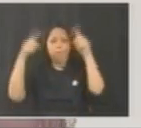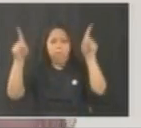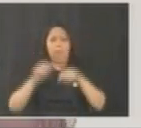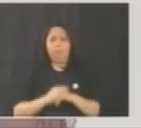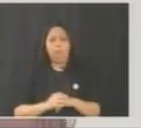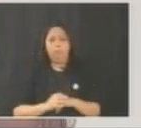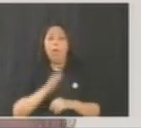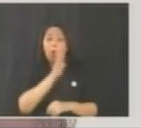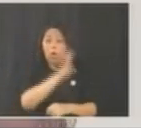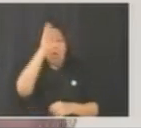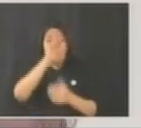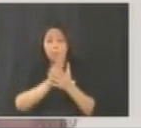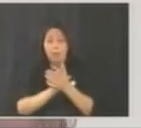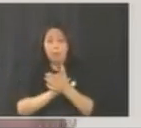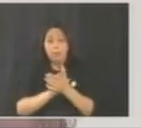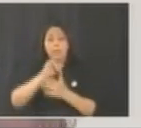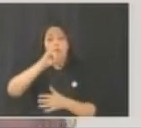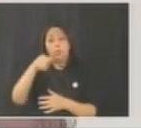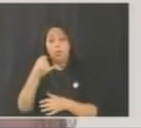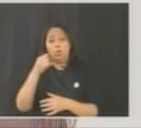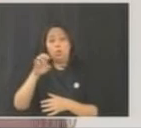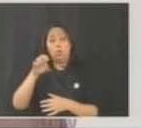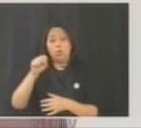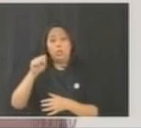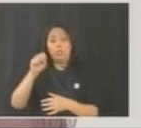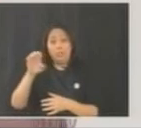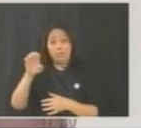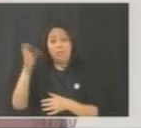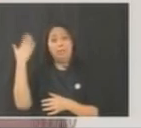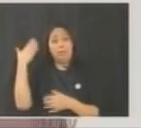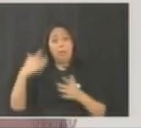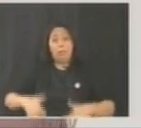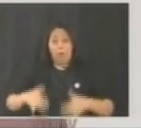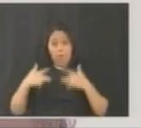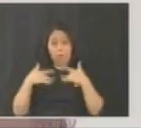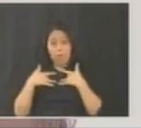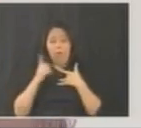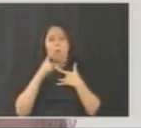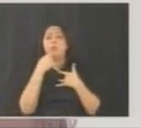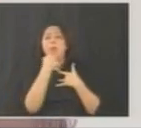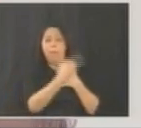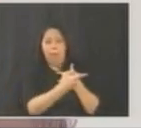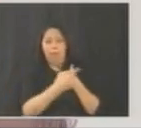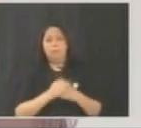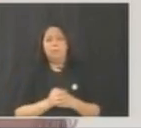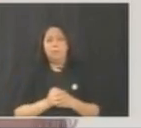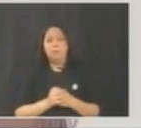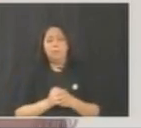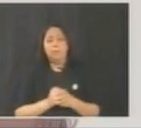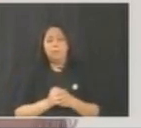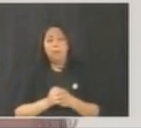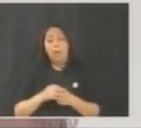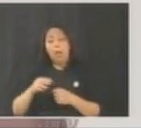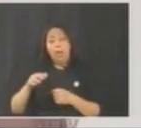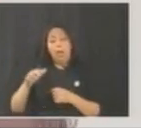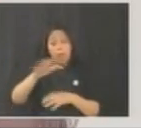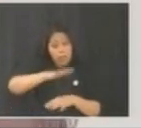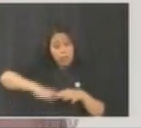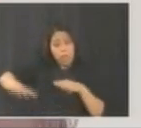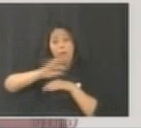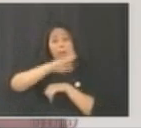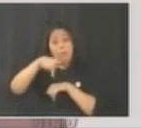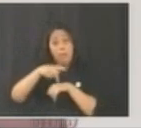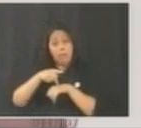Jesse, nung siya ay nabubuhay pa, "What brings us together as a